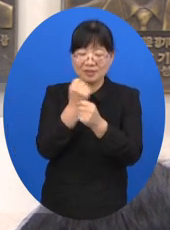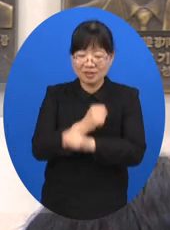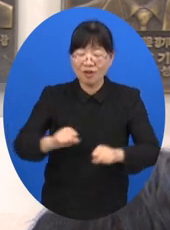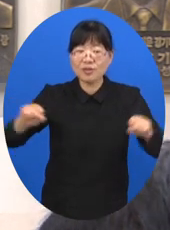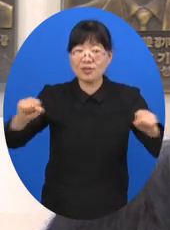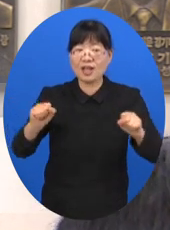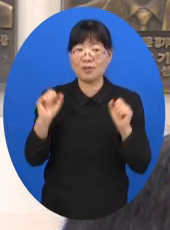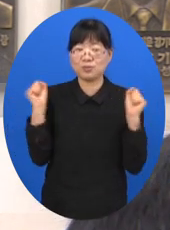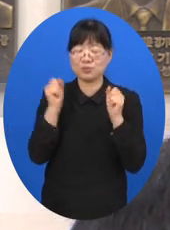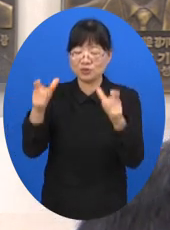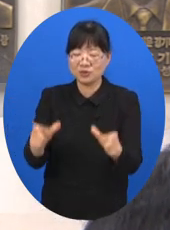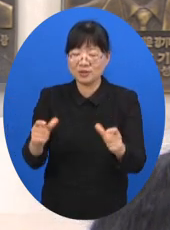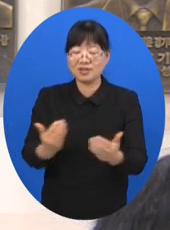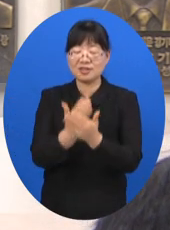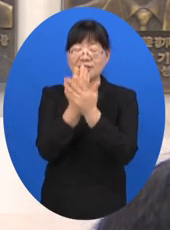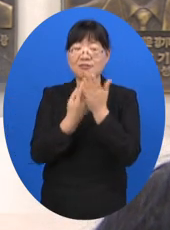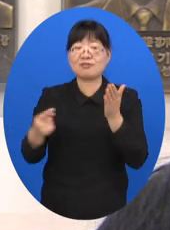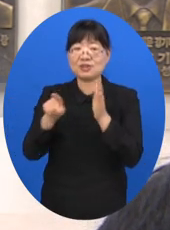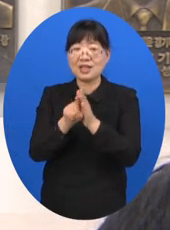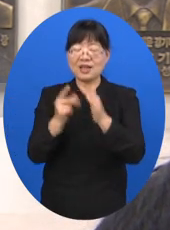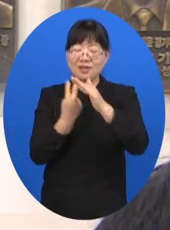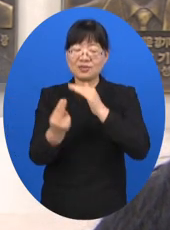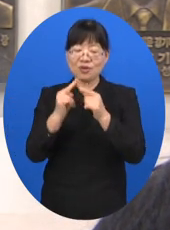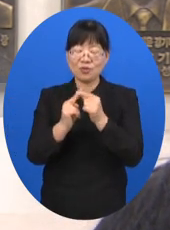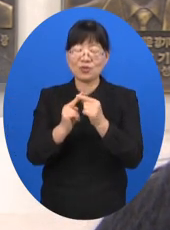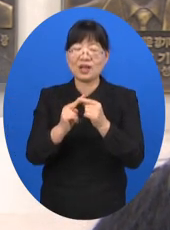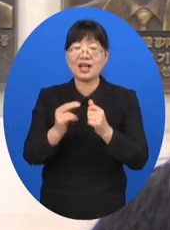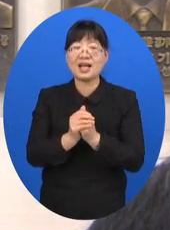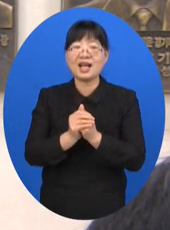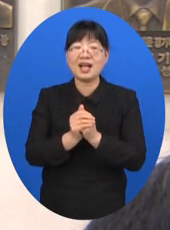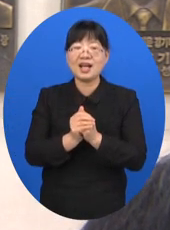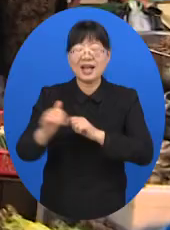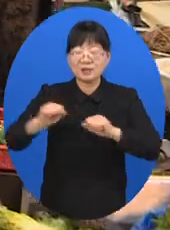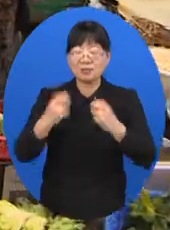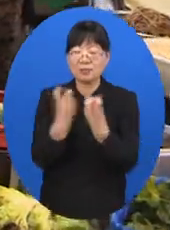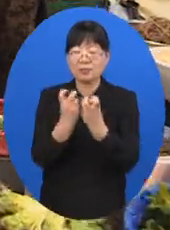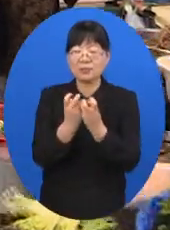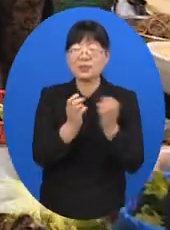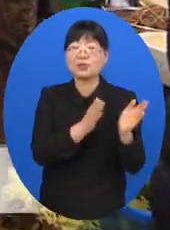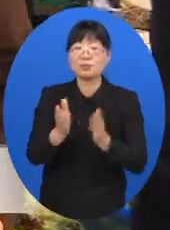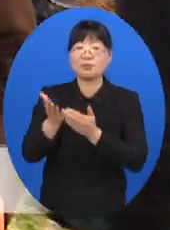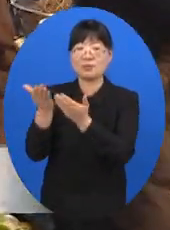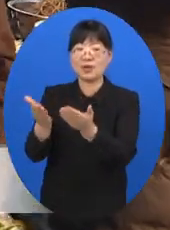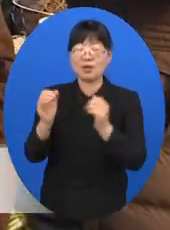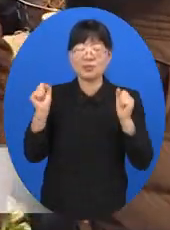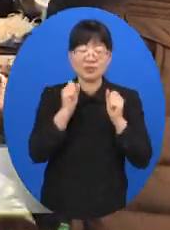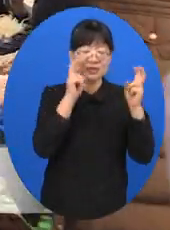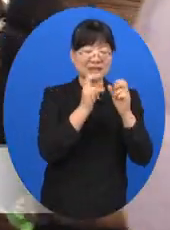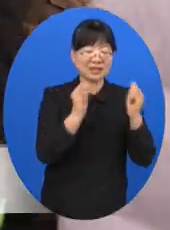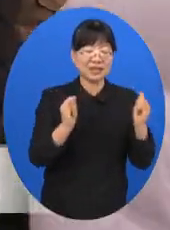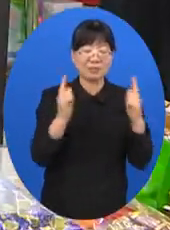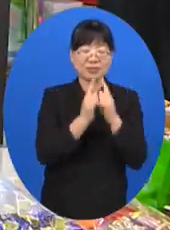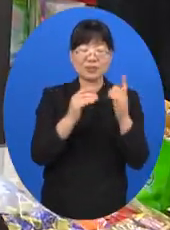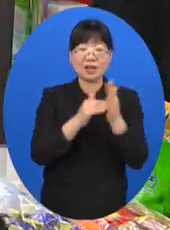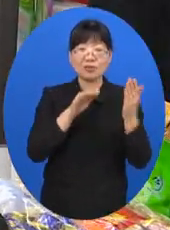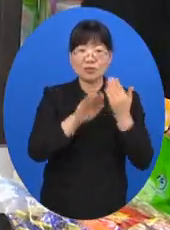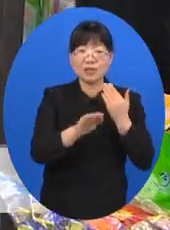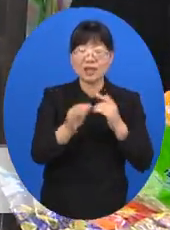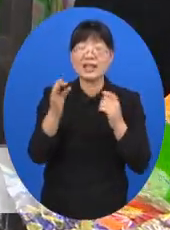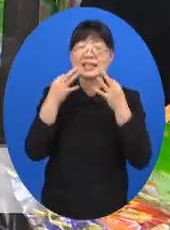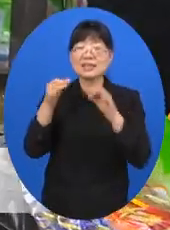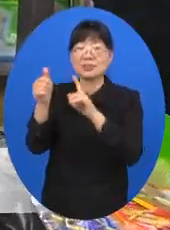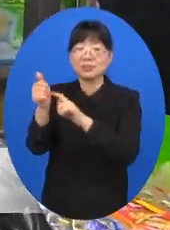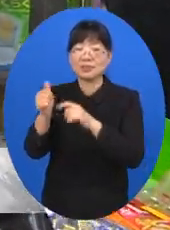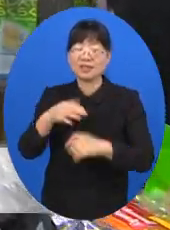북부 발전을 위한 비전과 전략을 만들도록 하겠습니다. 북부 기업인들과 만남을 마친 김 지사는